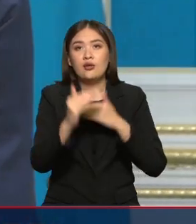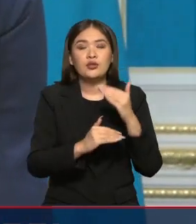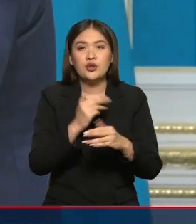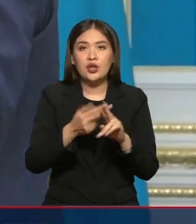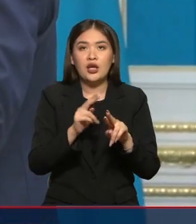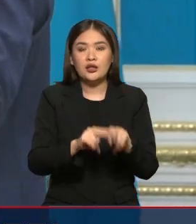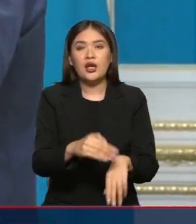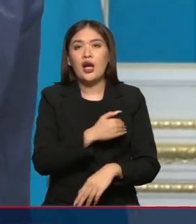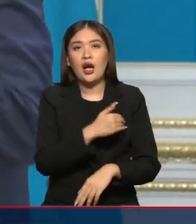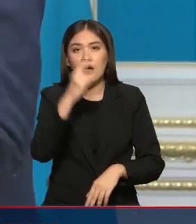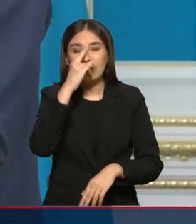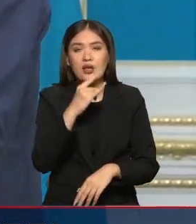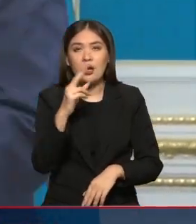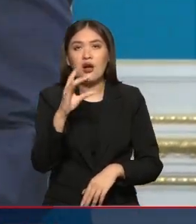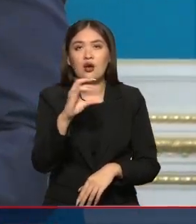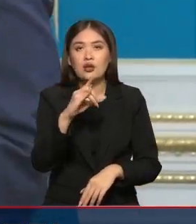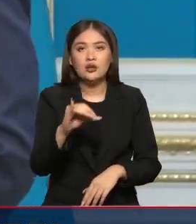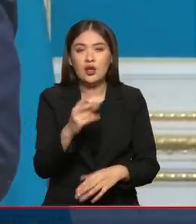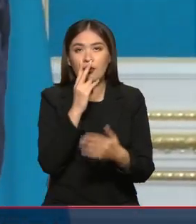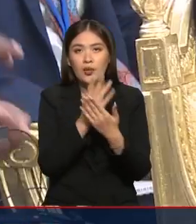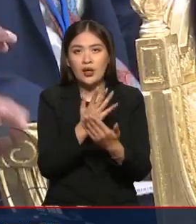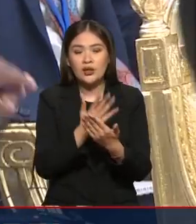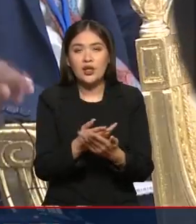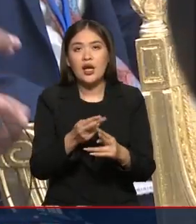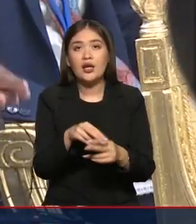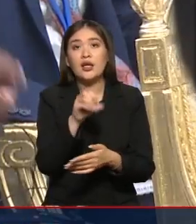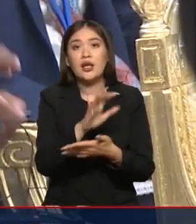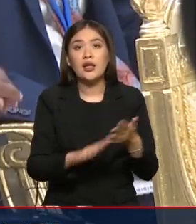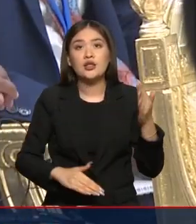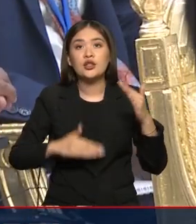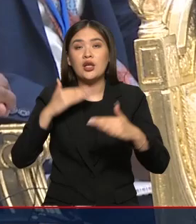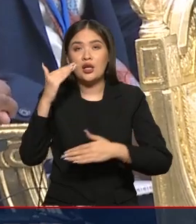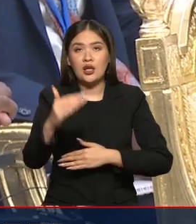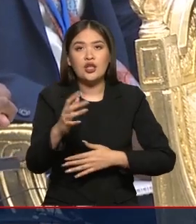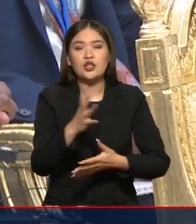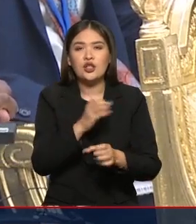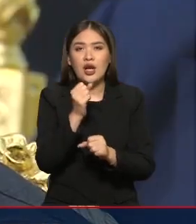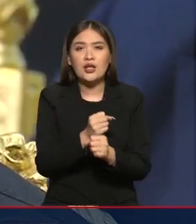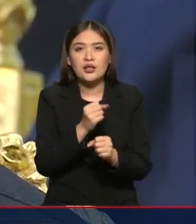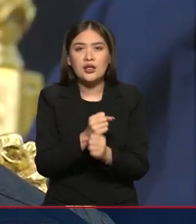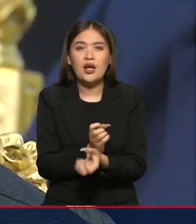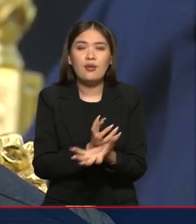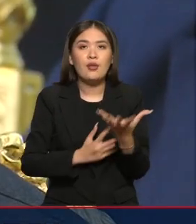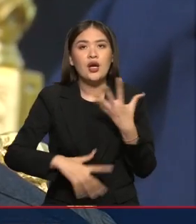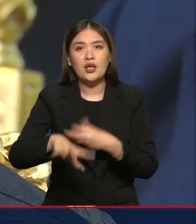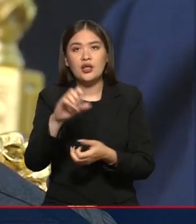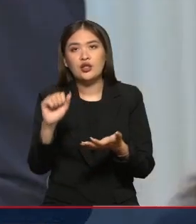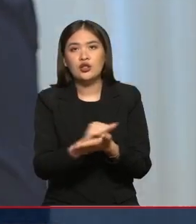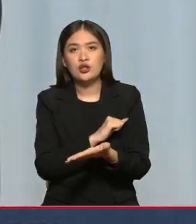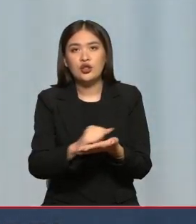беру үшін Қазақстан Конгоға елші тағайындайды. Келіссөздер барысында жасалған барлық уағдаластықтар құжаттармен